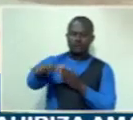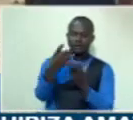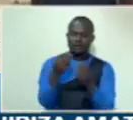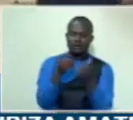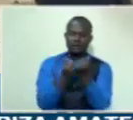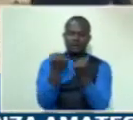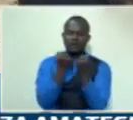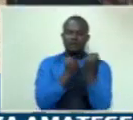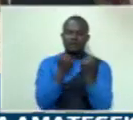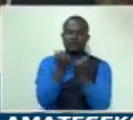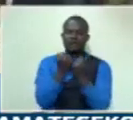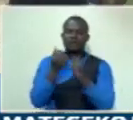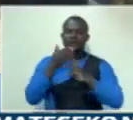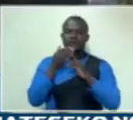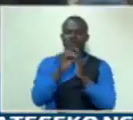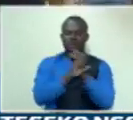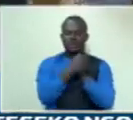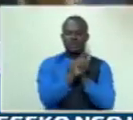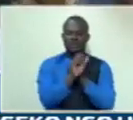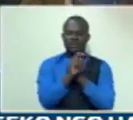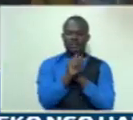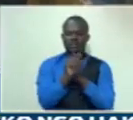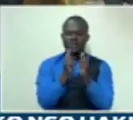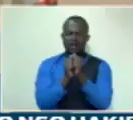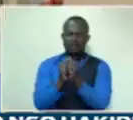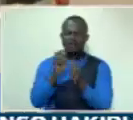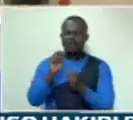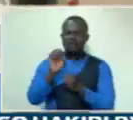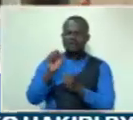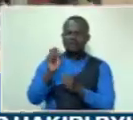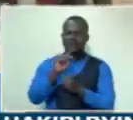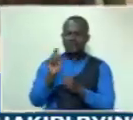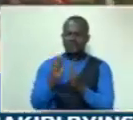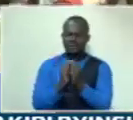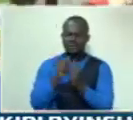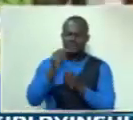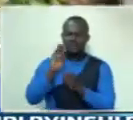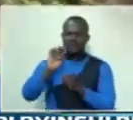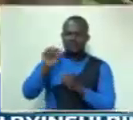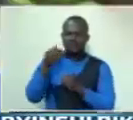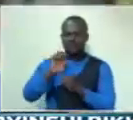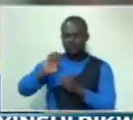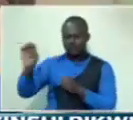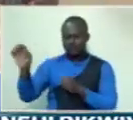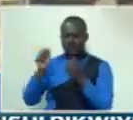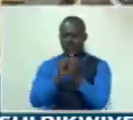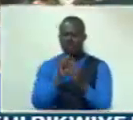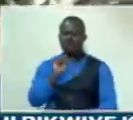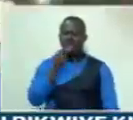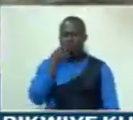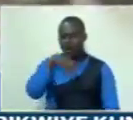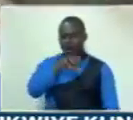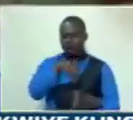ubuhahirane n'imigenderanire n'uturere twa Gakenye na Musanze mu Majyaruguru, Nyabihu na Ngororero iburengerazuba ndetse na Muhanga